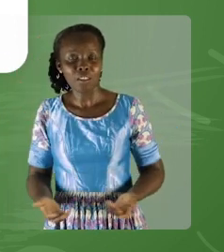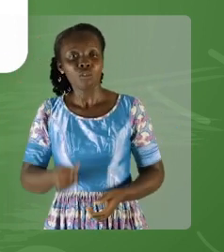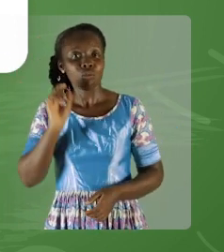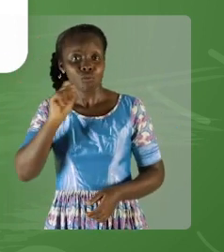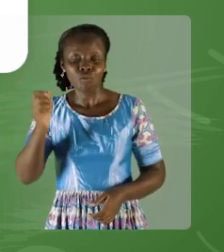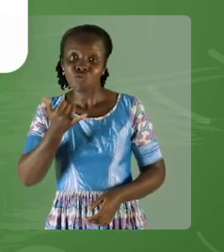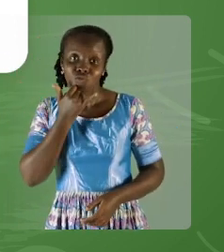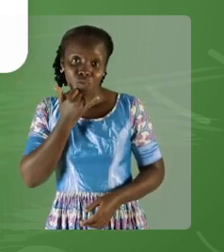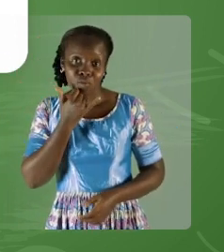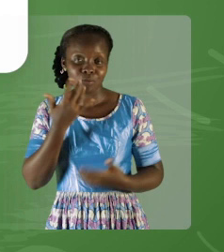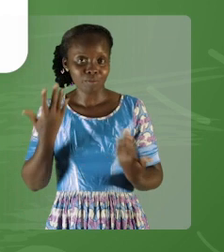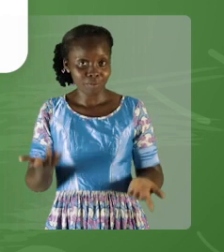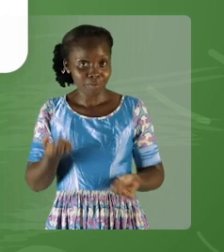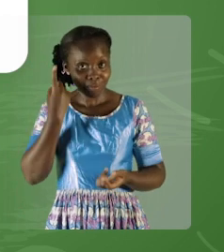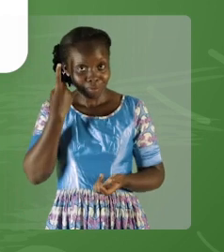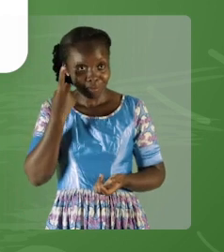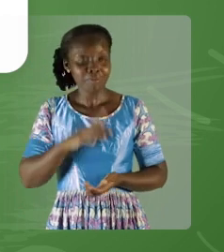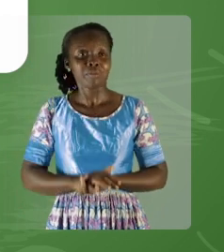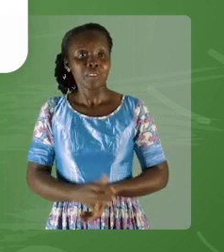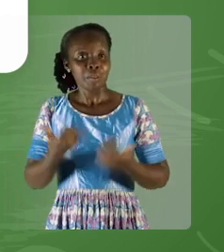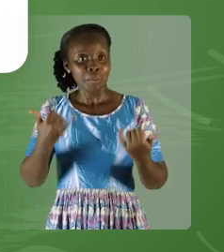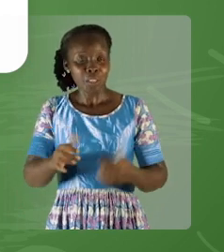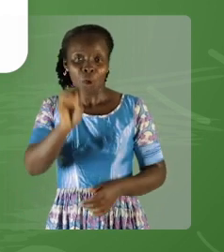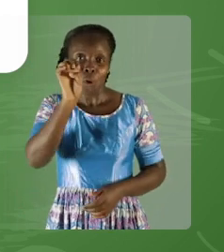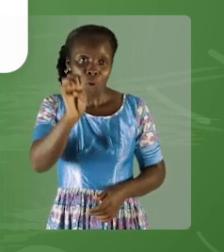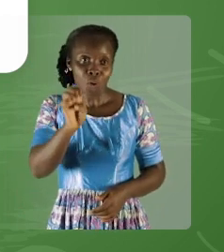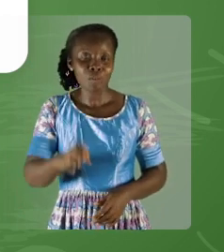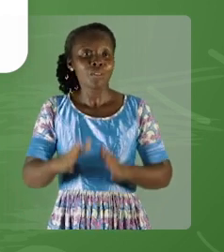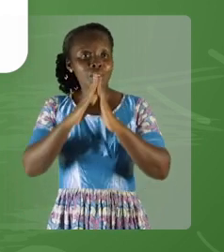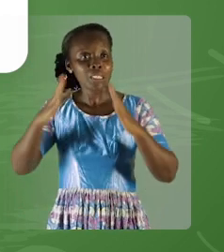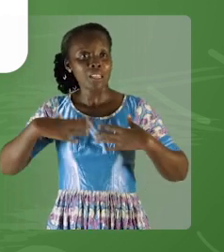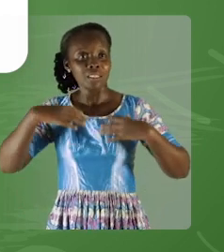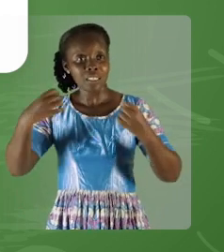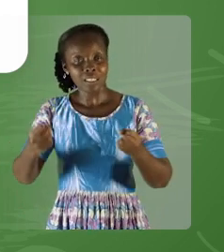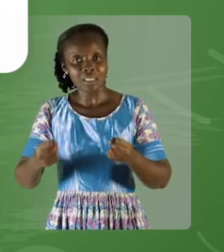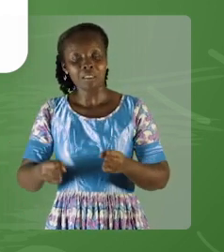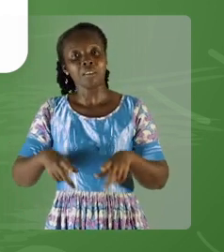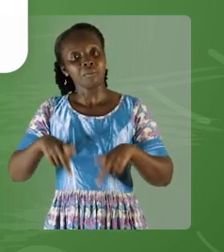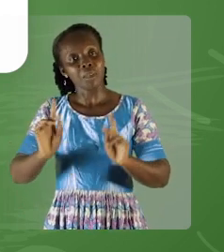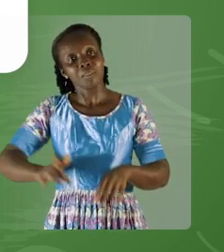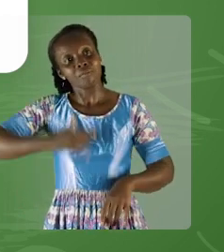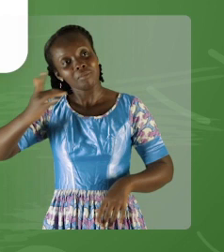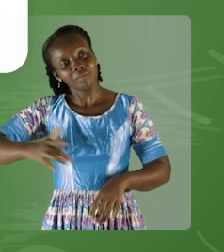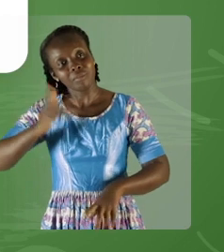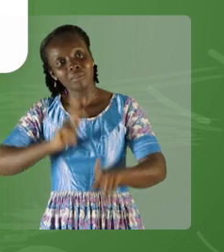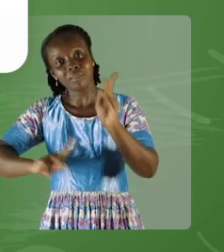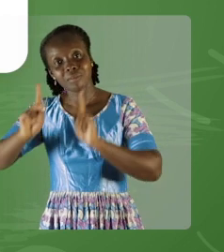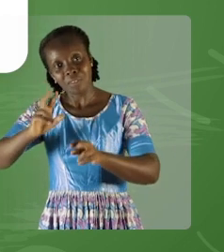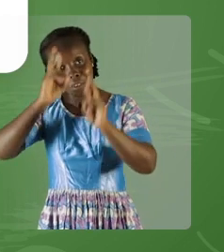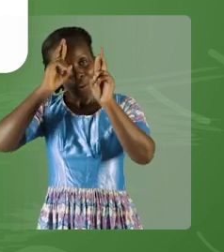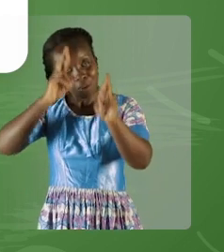Donc, c'est faux. En petit e, le centre de santé a pour rôle de sensibiliser